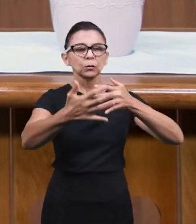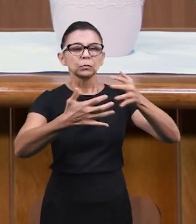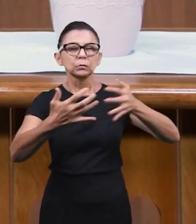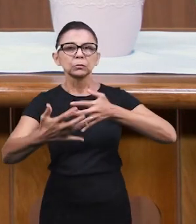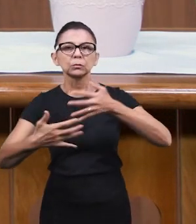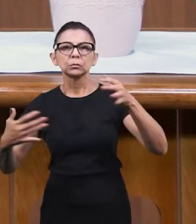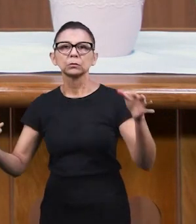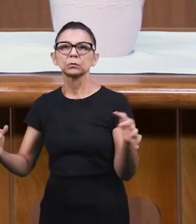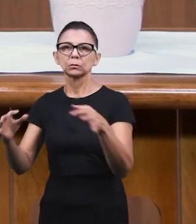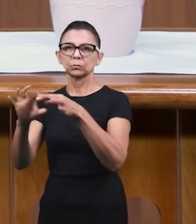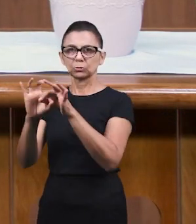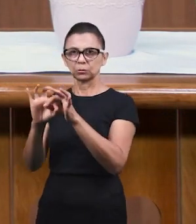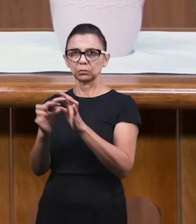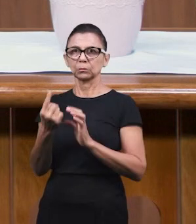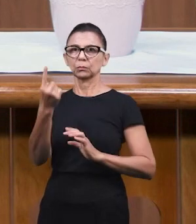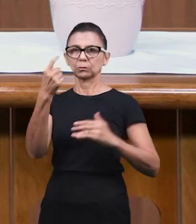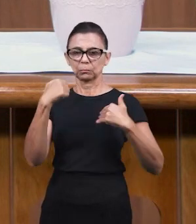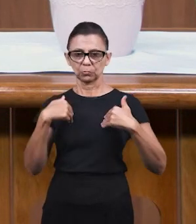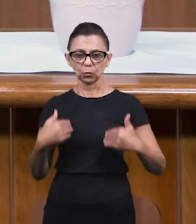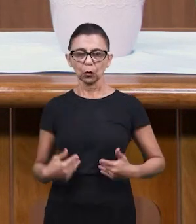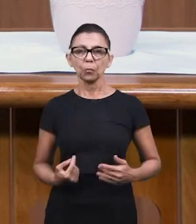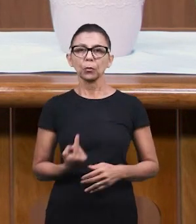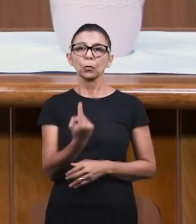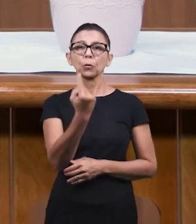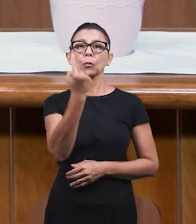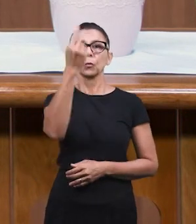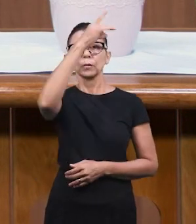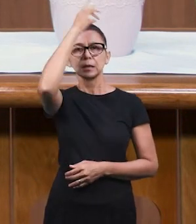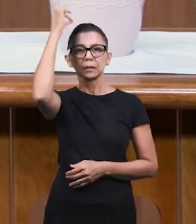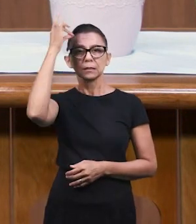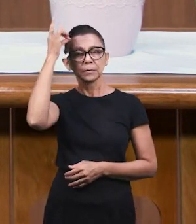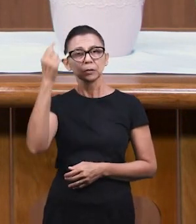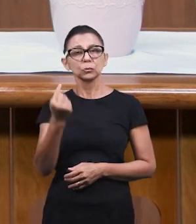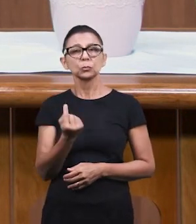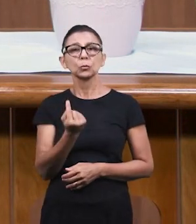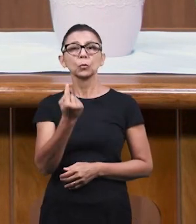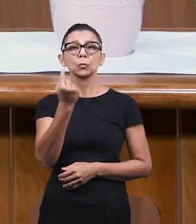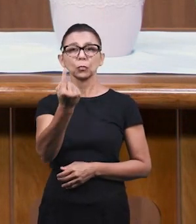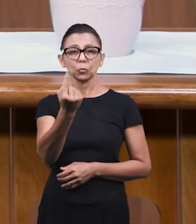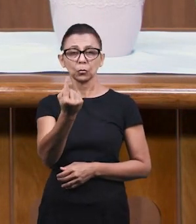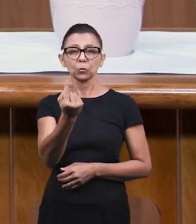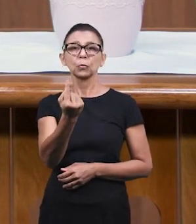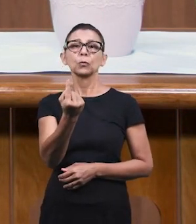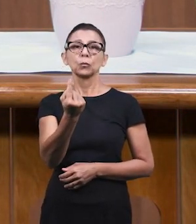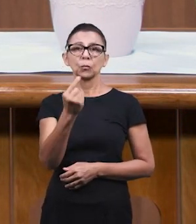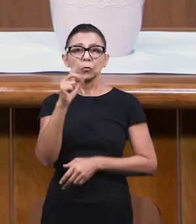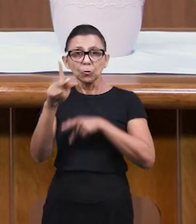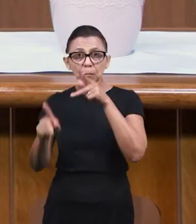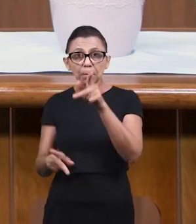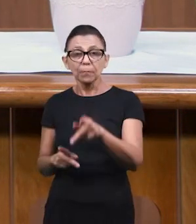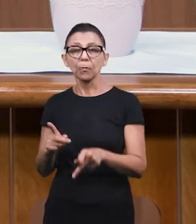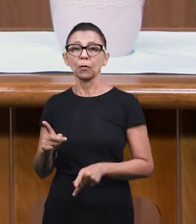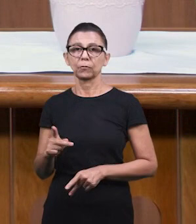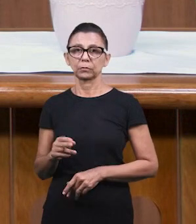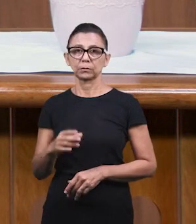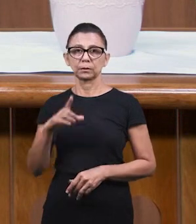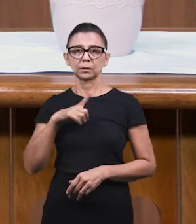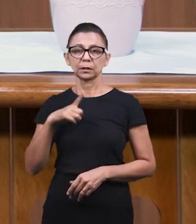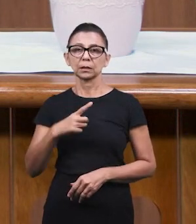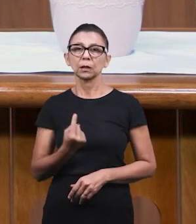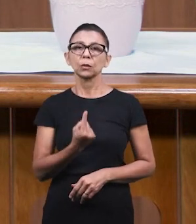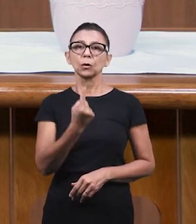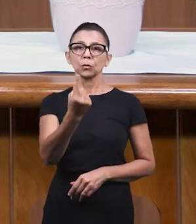собрал нас, Он съединил нас в одном теле, в одном духе, в одном стаде, ибо мы